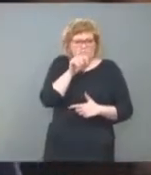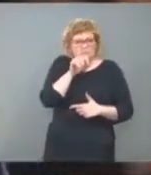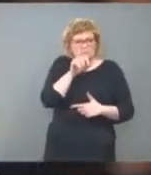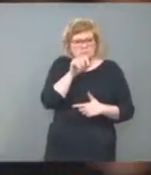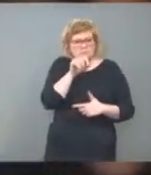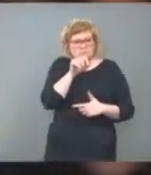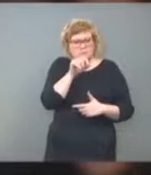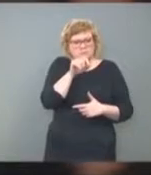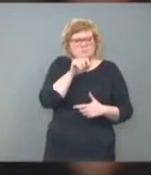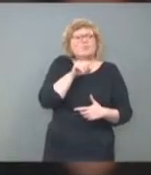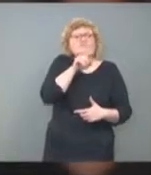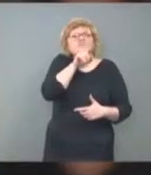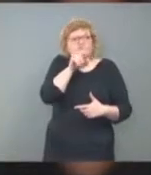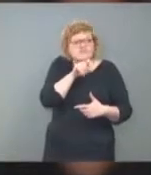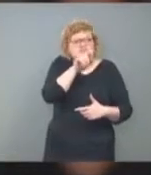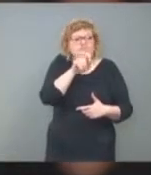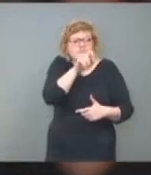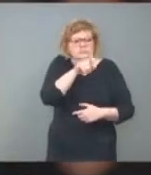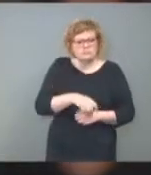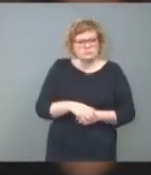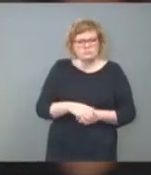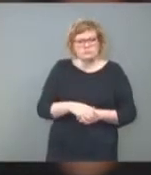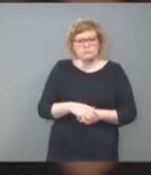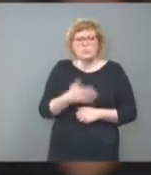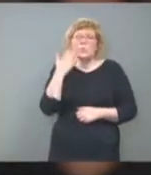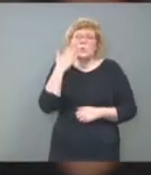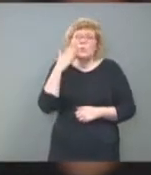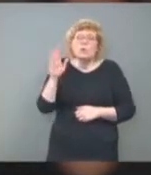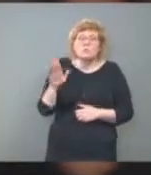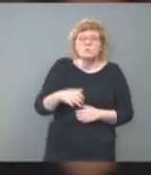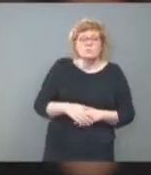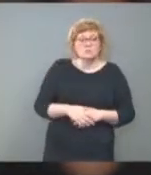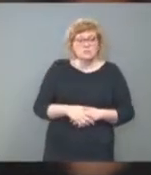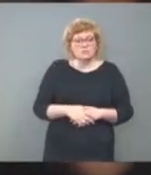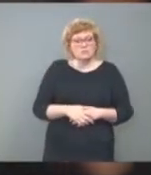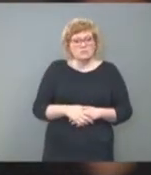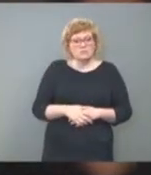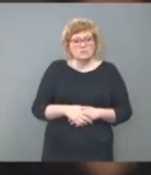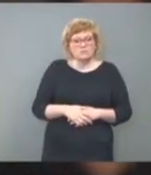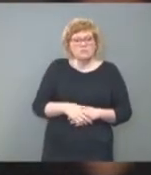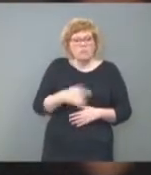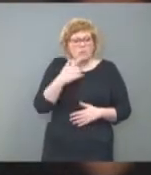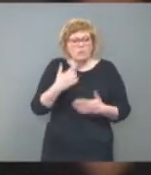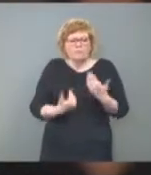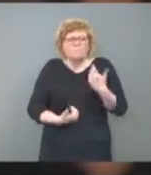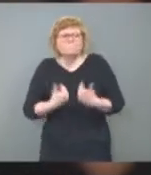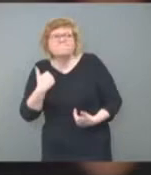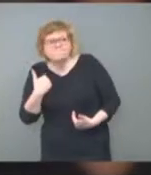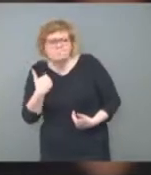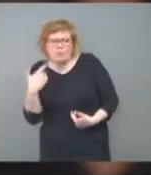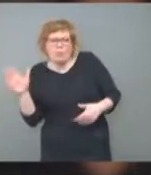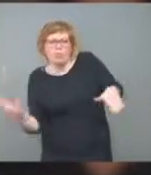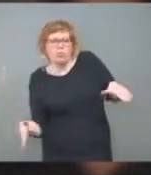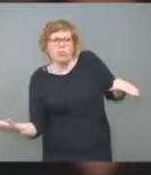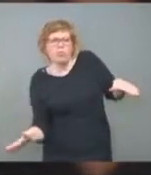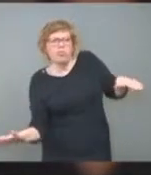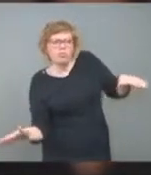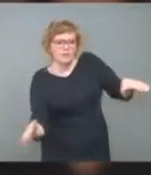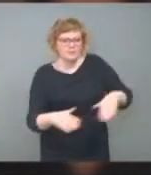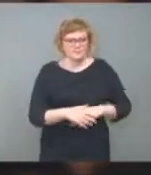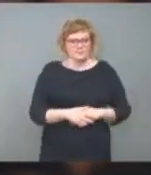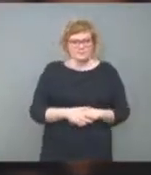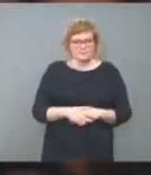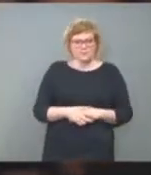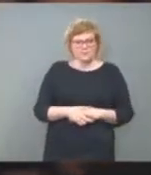qui volait. Le poète est semblable au prince des nuées, qui hante la tempête et se